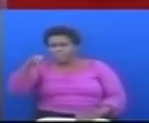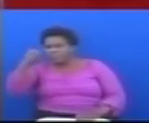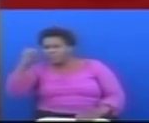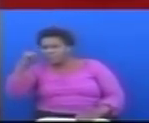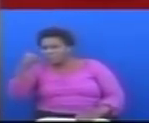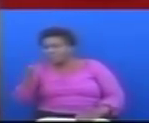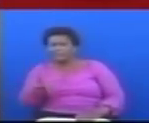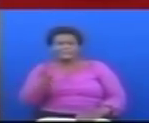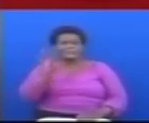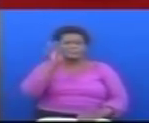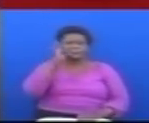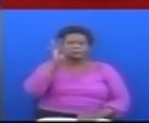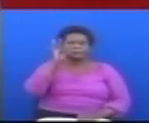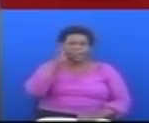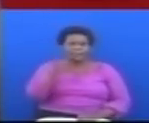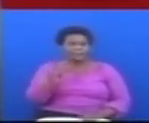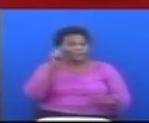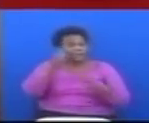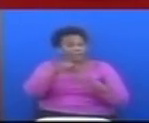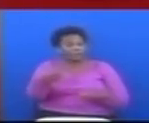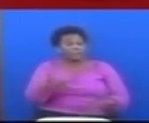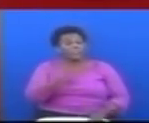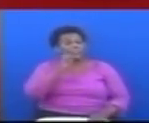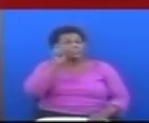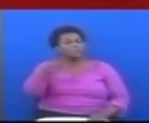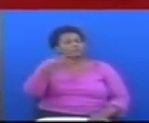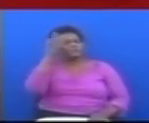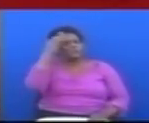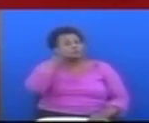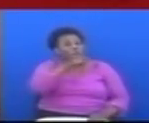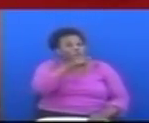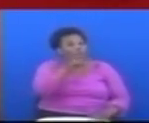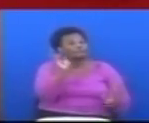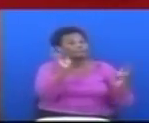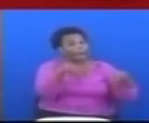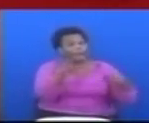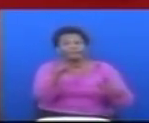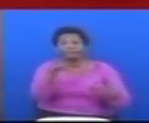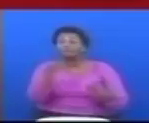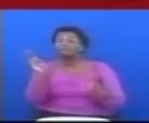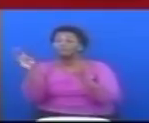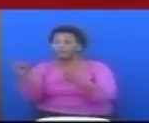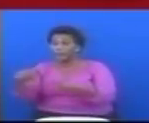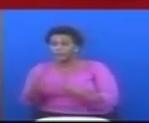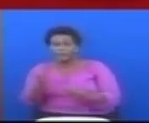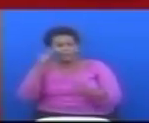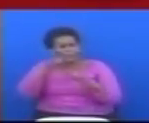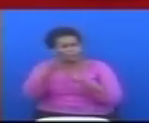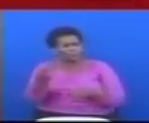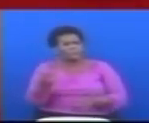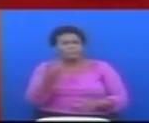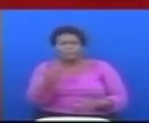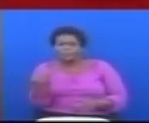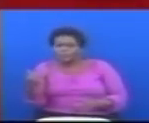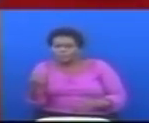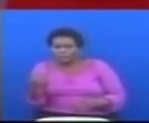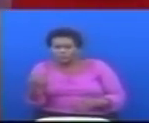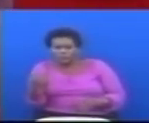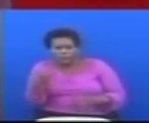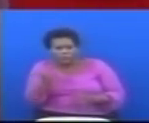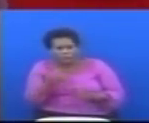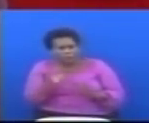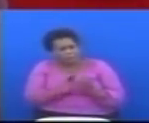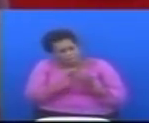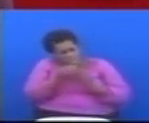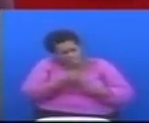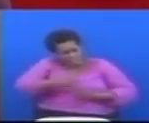ili jamii yetu sasa iweze kuwajua na wazazi pamoja na watoto wetu waweze kujitenga na watu hao. Asante